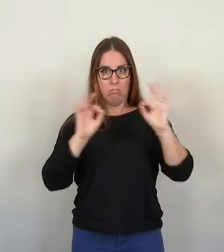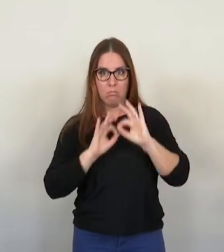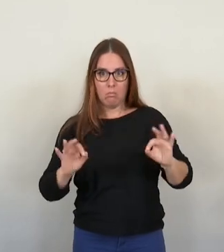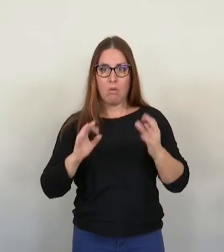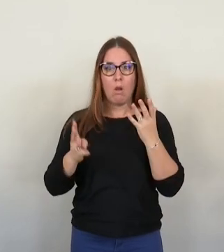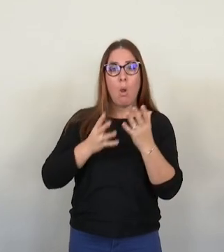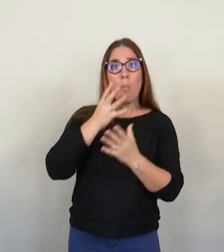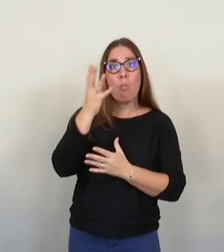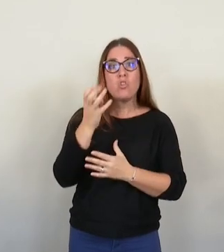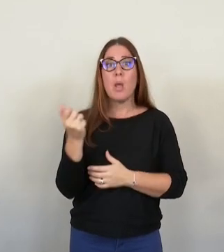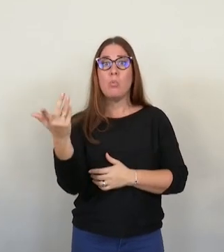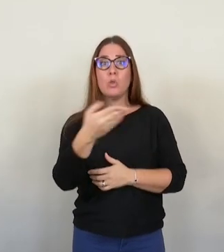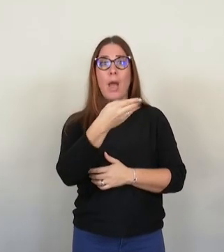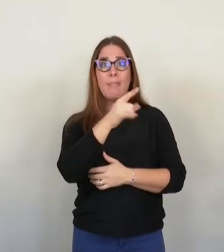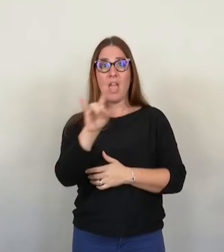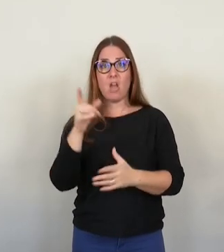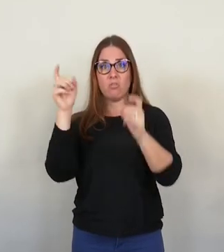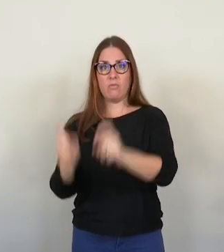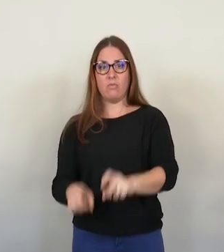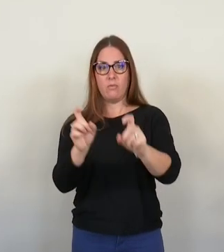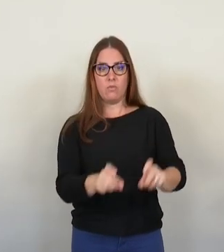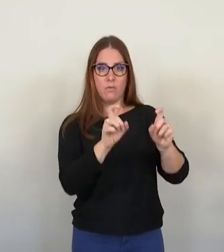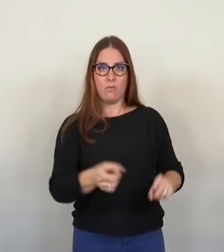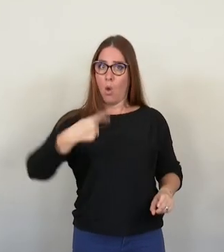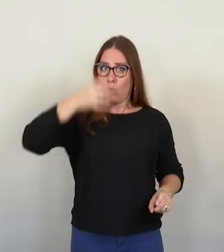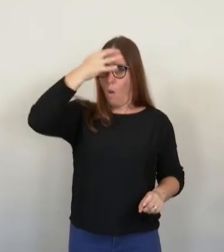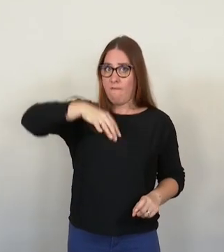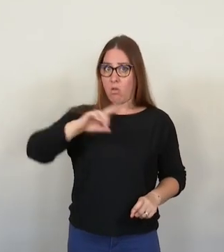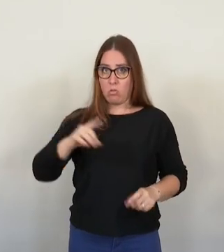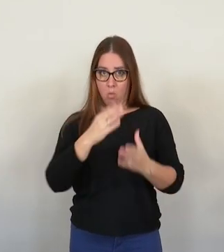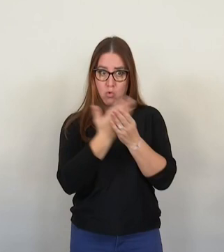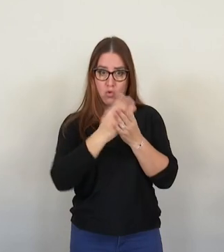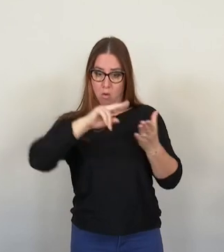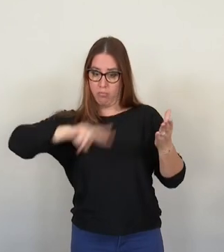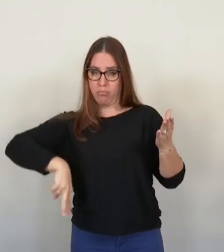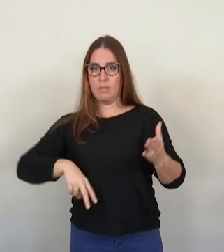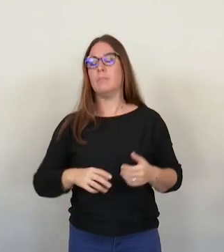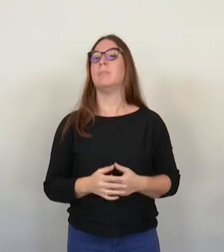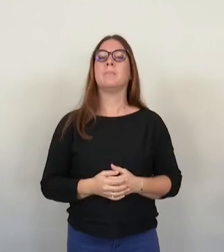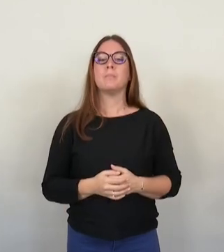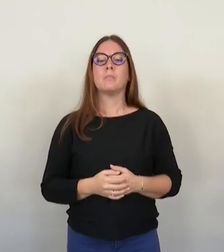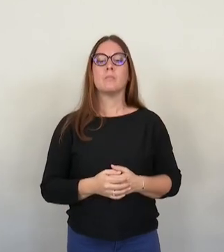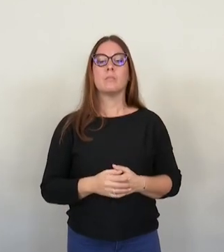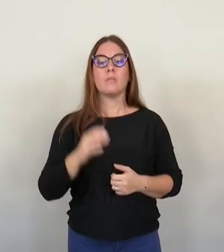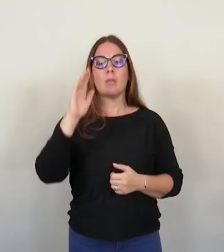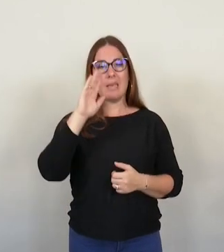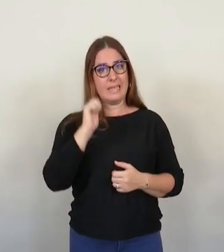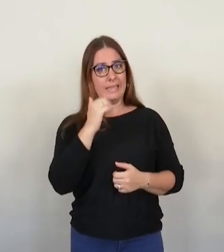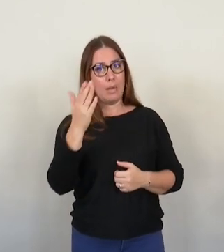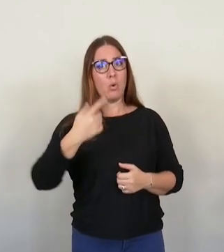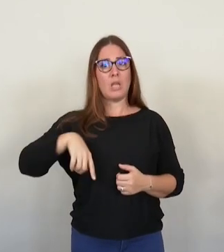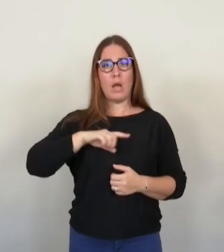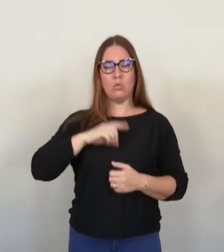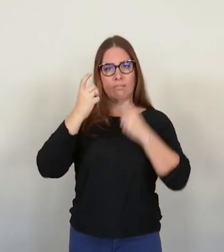accompagnés par certaines MDH ça c'est pas moi qui l'invente c'est pas nous qui l'inventons c'est indiqué dans le document c'est pourquoi après réflexion nous nous